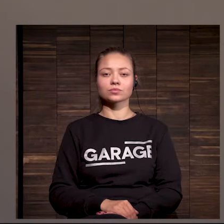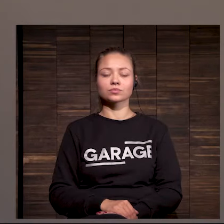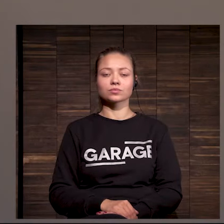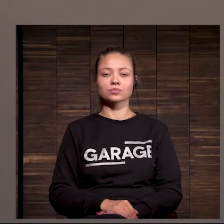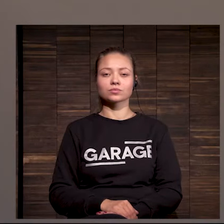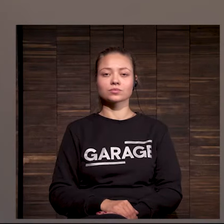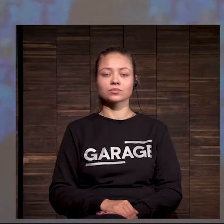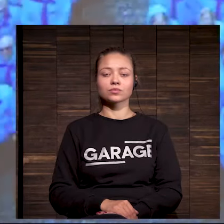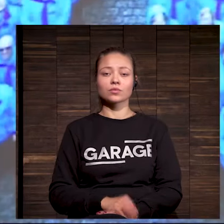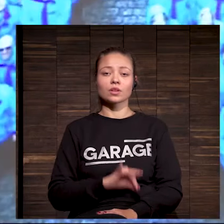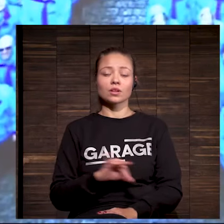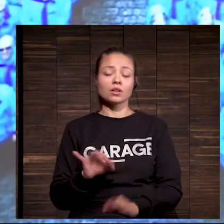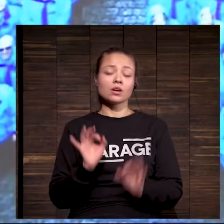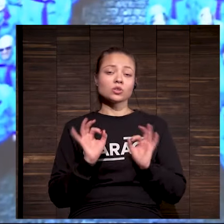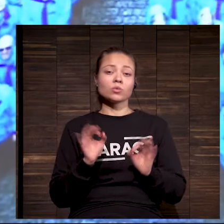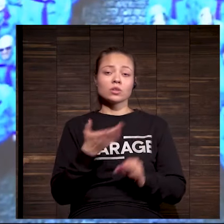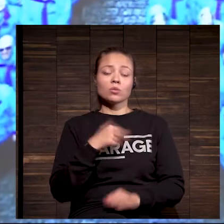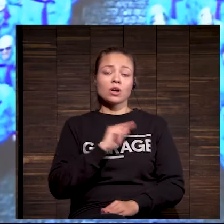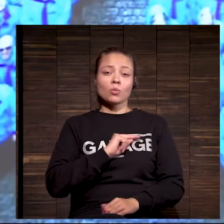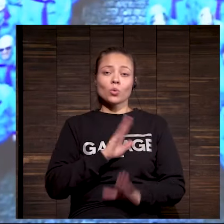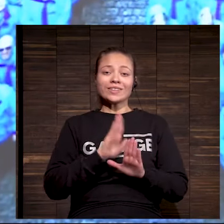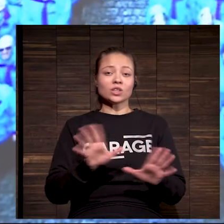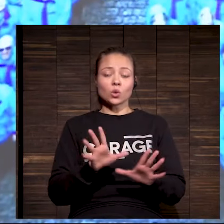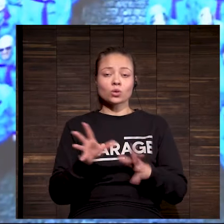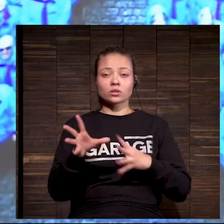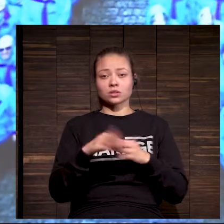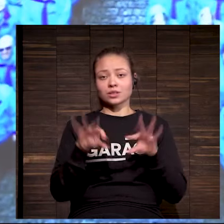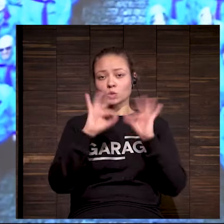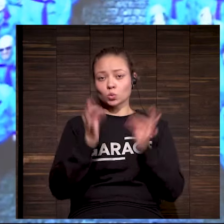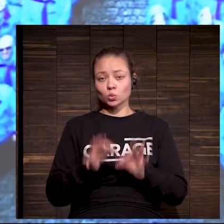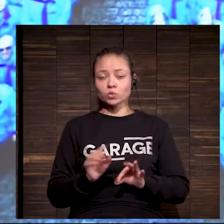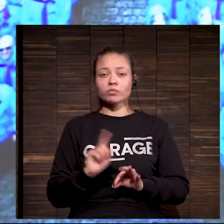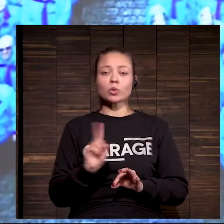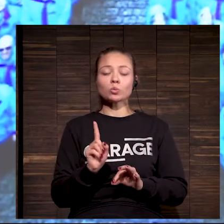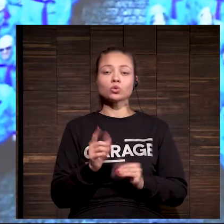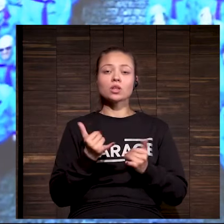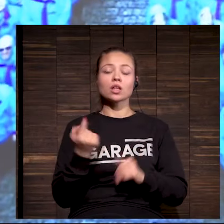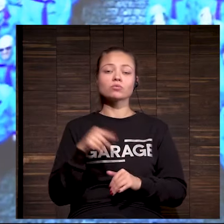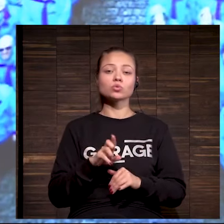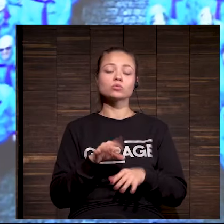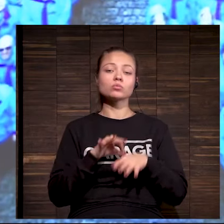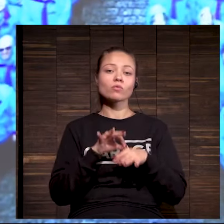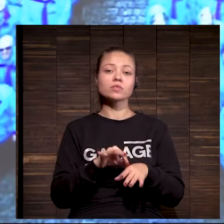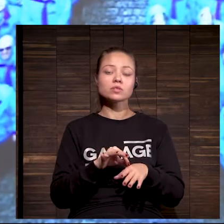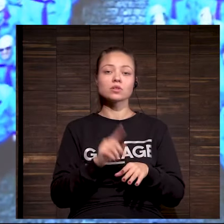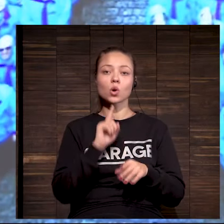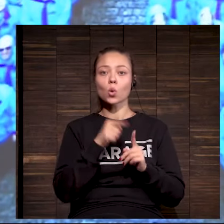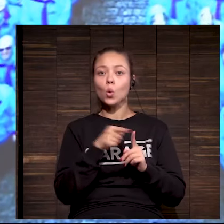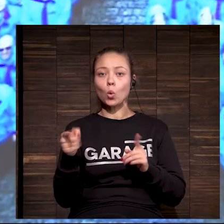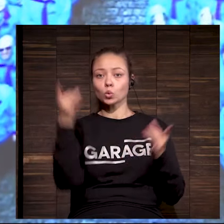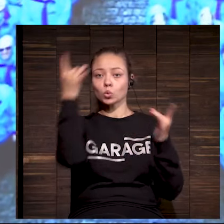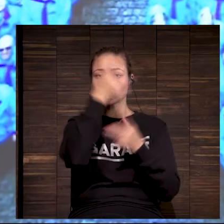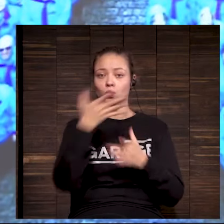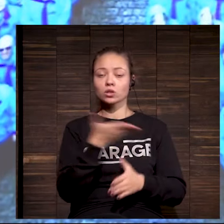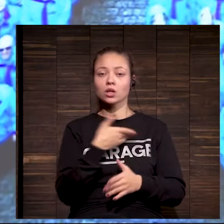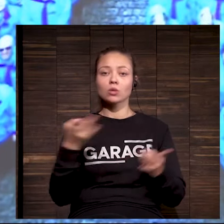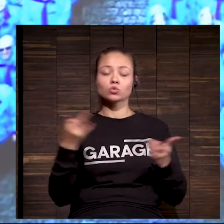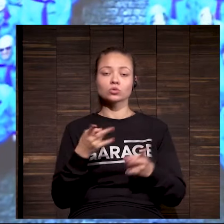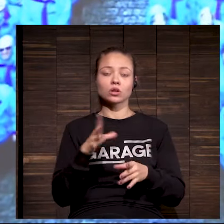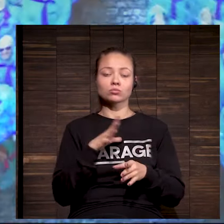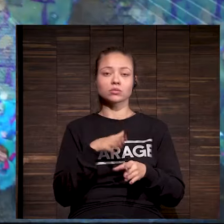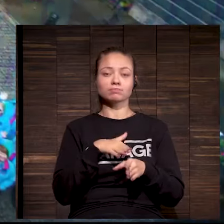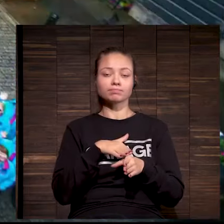и разумеется мы работали не только с искусством потому что для того чтоб провести целый год культуры нам нужна была целая